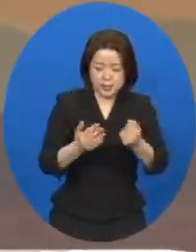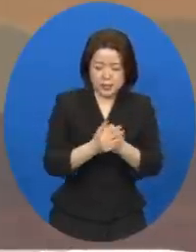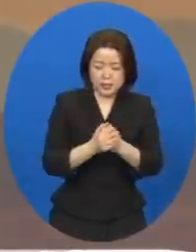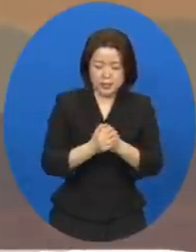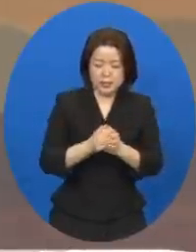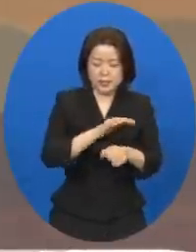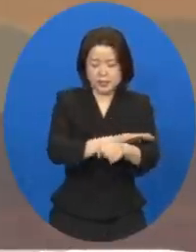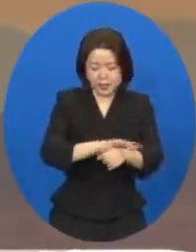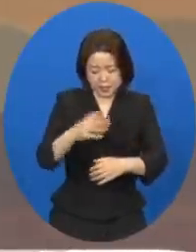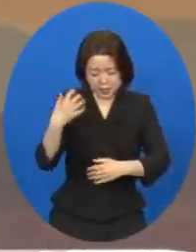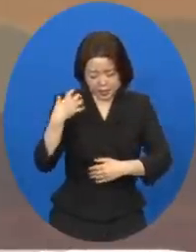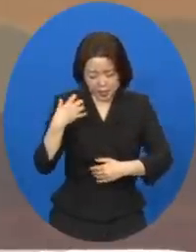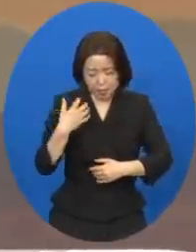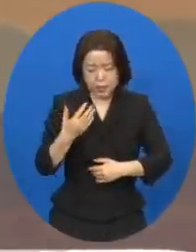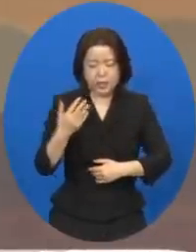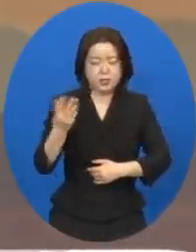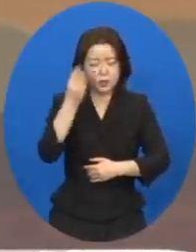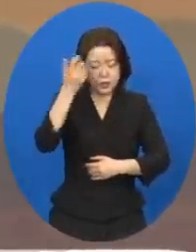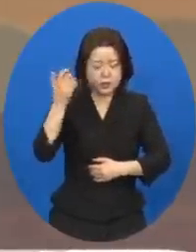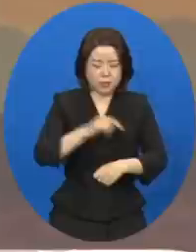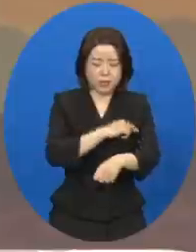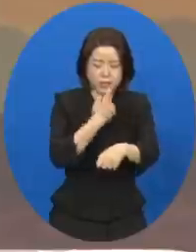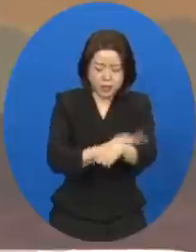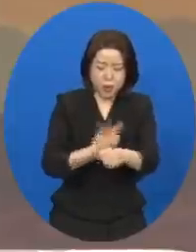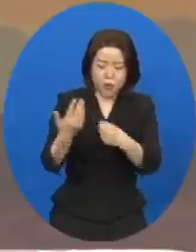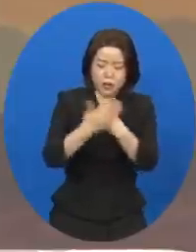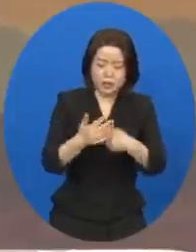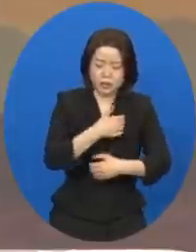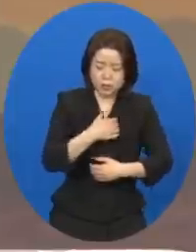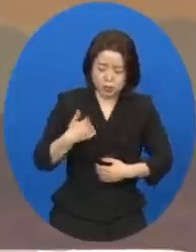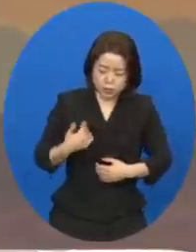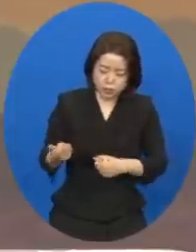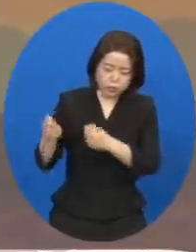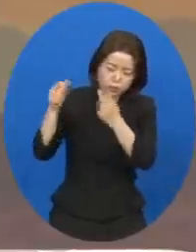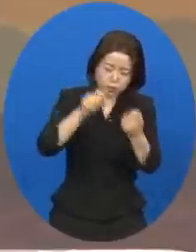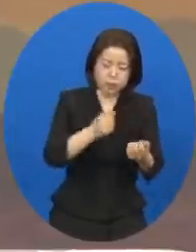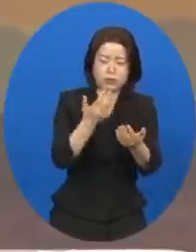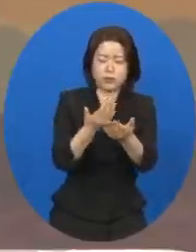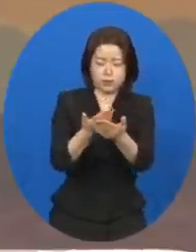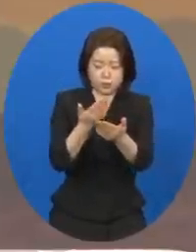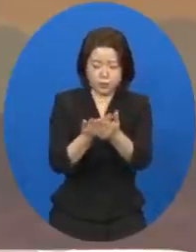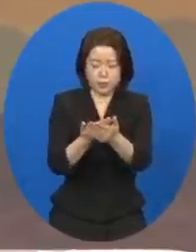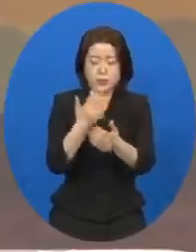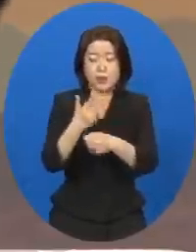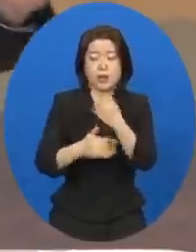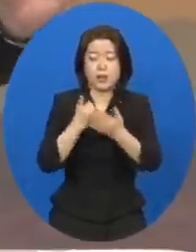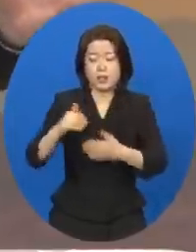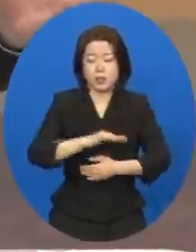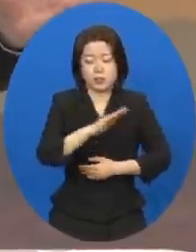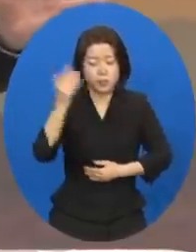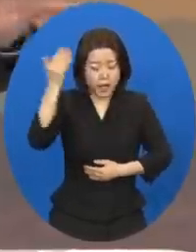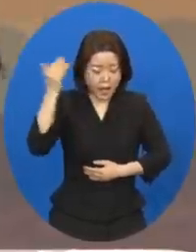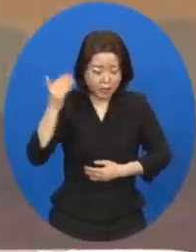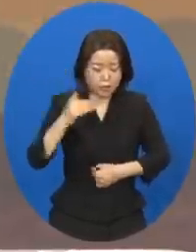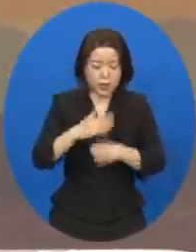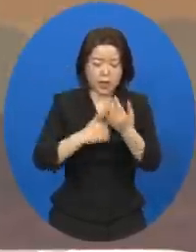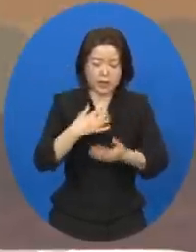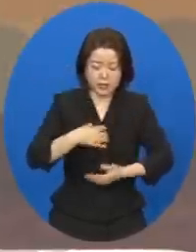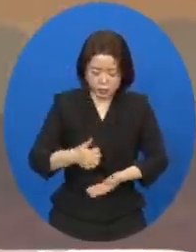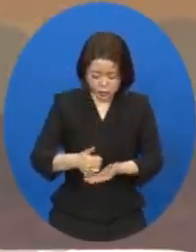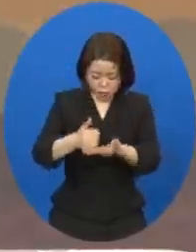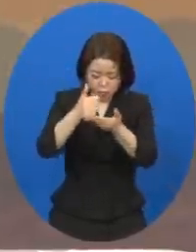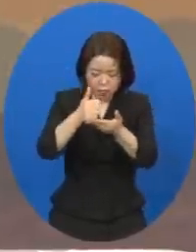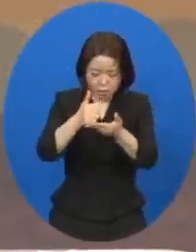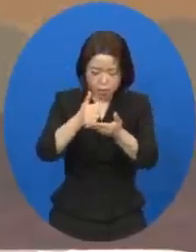감당할 수 있는 성령의 능력과 은혜를 충만하게 부어주소서. 하나님 우리나라가 하나님을 경외하며